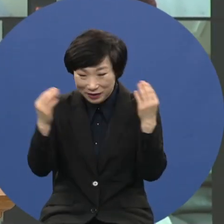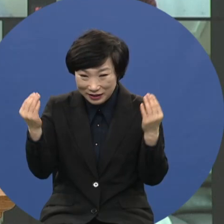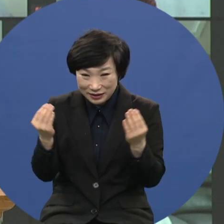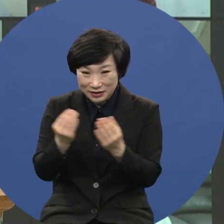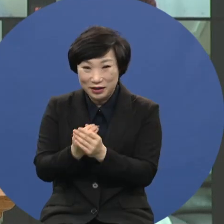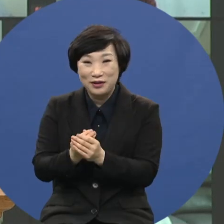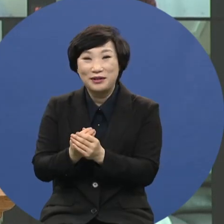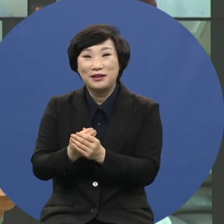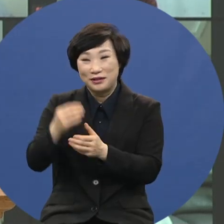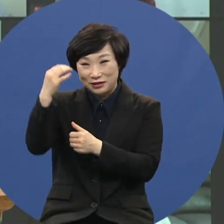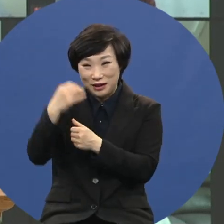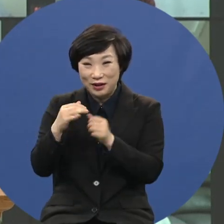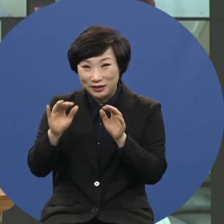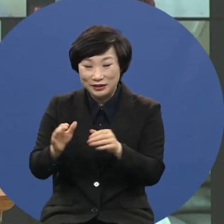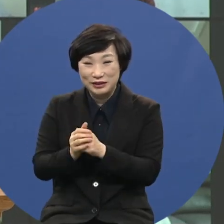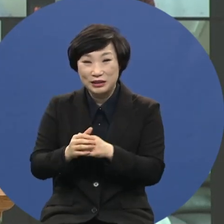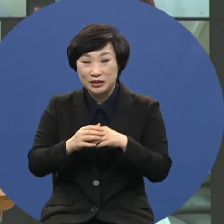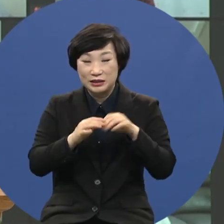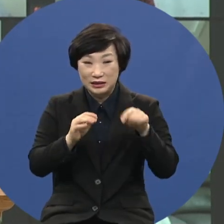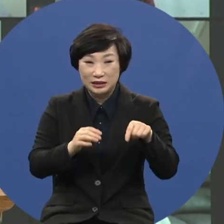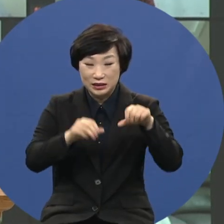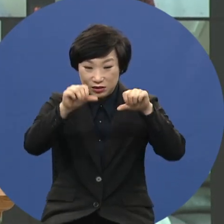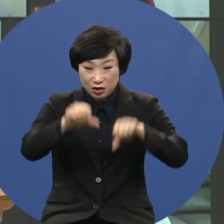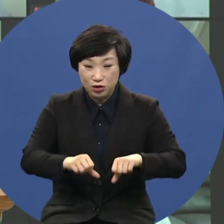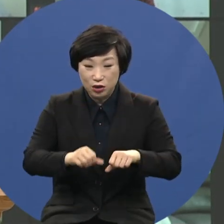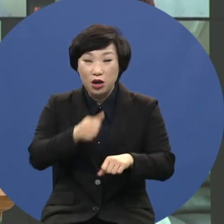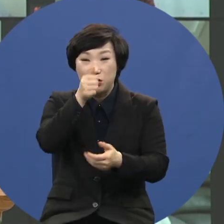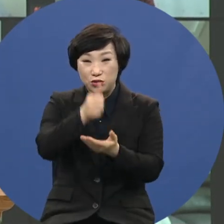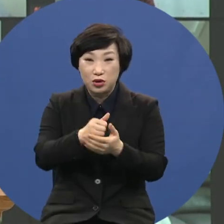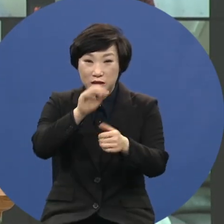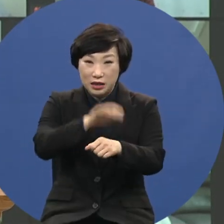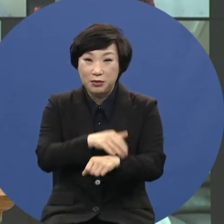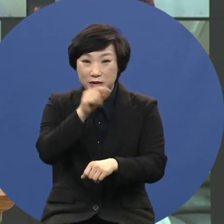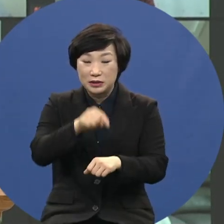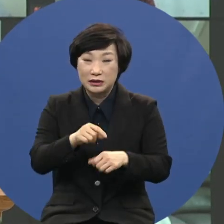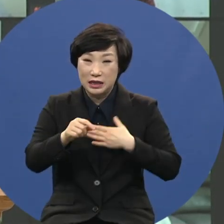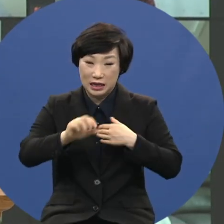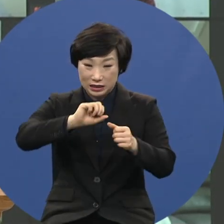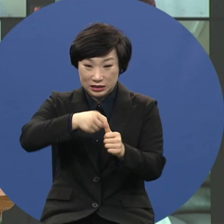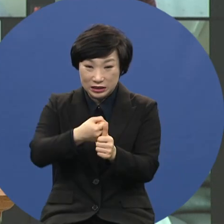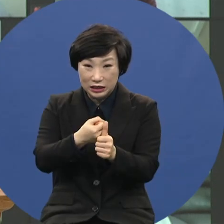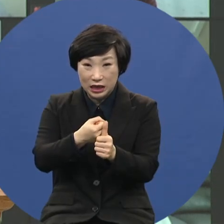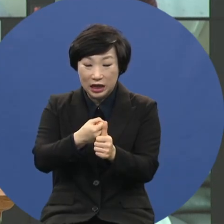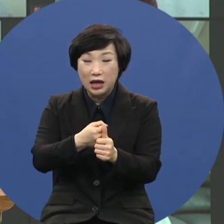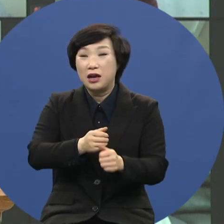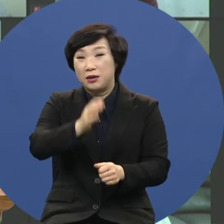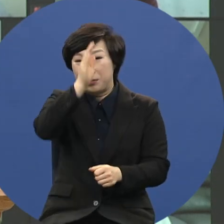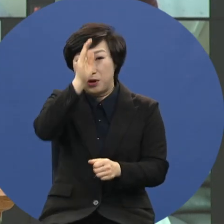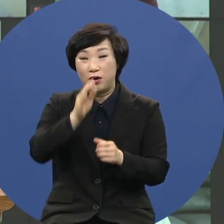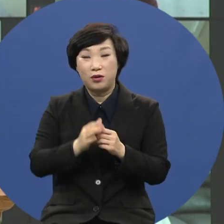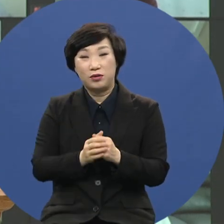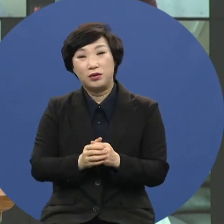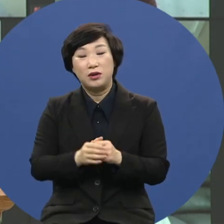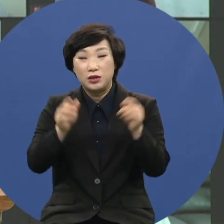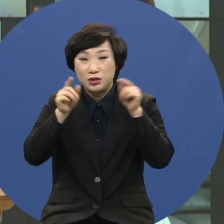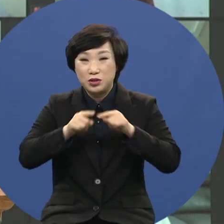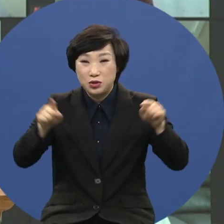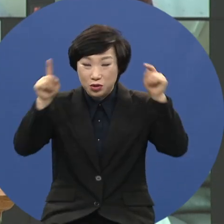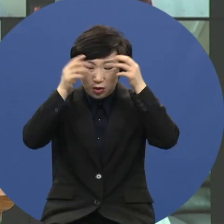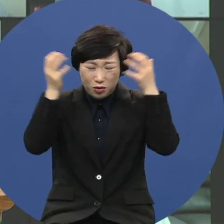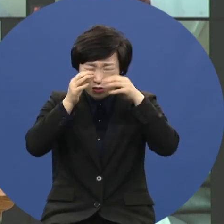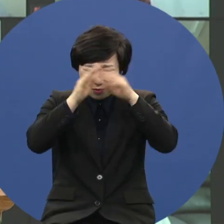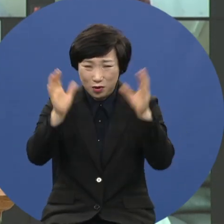완전하게 결박한 이 저주와 죄와 허물과 받을 징계와 질병과 지옥의